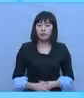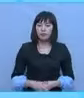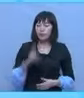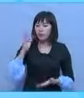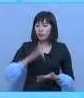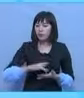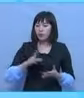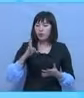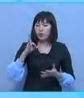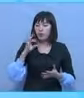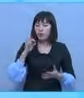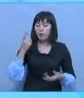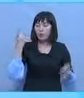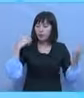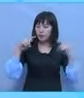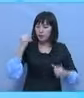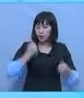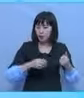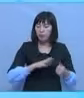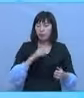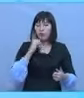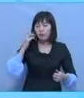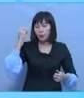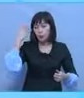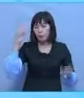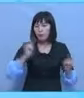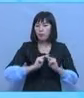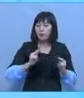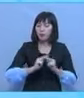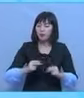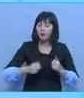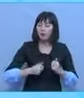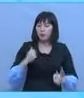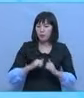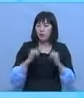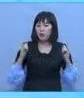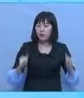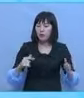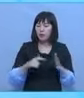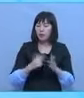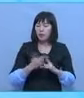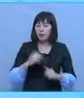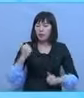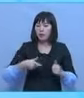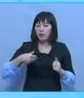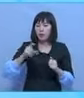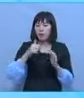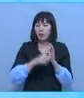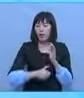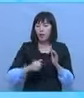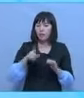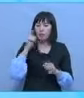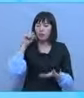Шымкентте инновациялық идеялар фестивалі өтті. Жастарды зияткерлікке тәрбиелеп, потенциалын көтеру мақсатында басталған байқауға 1600 жас қатысты.